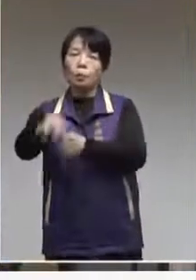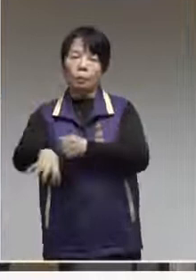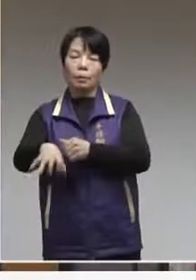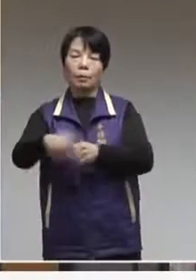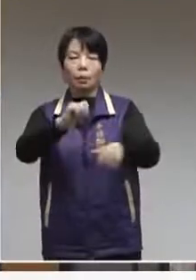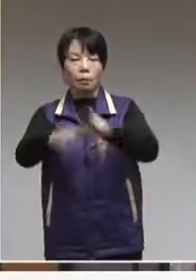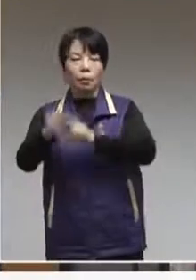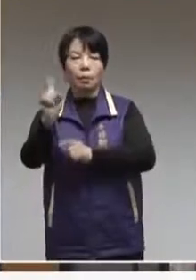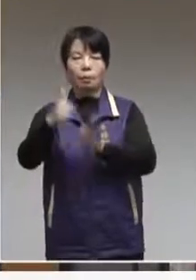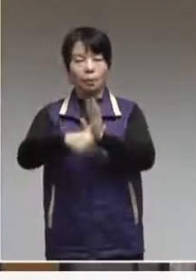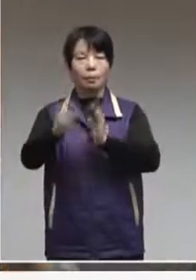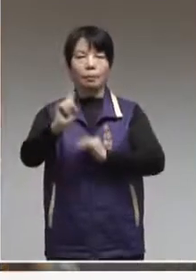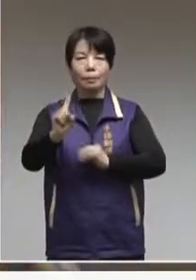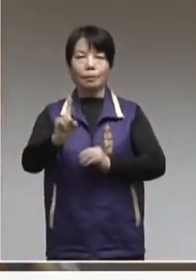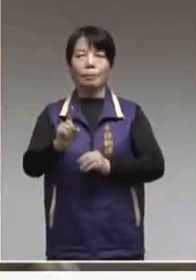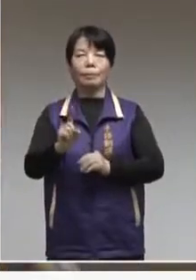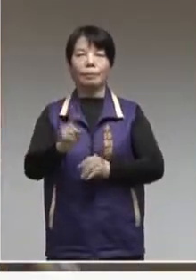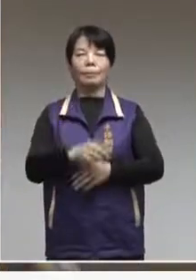谢。